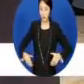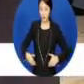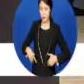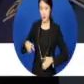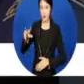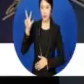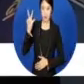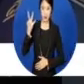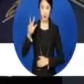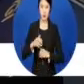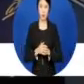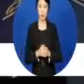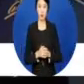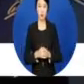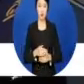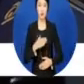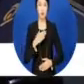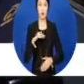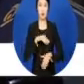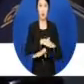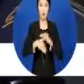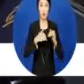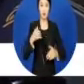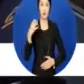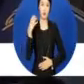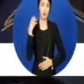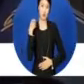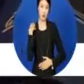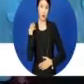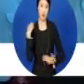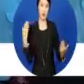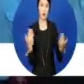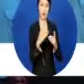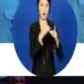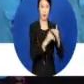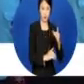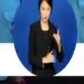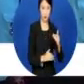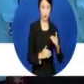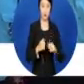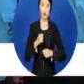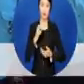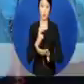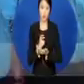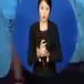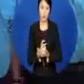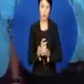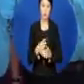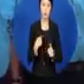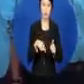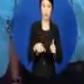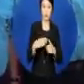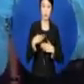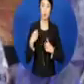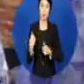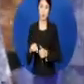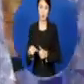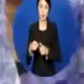이어 자원봉사자의 역할과 업무 내용, 근무 수칙 등 친절 교육과 안전 교육 순으로 진행됐습니다.